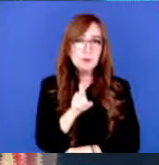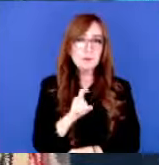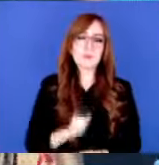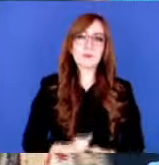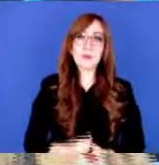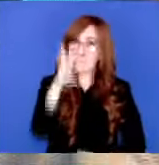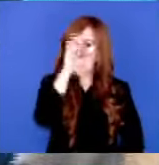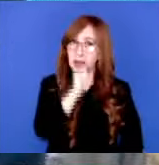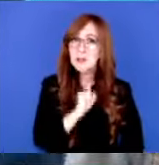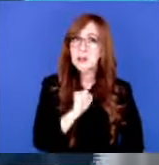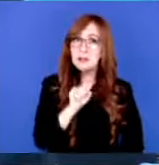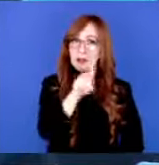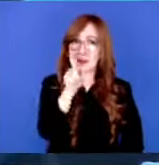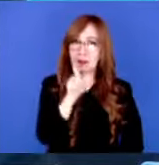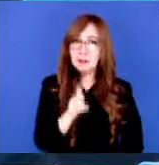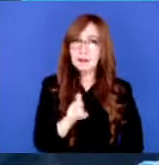Mengerti?